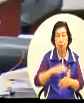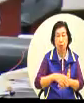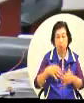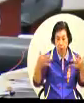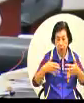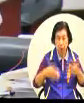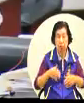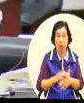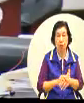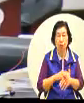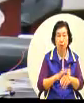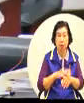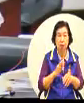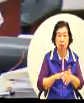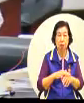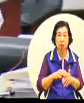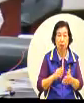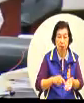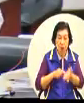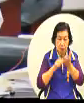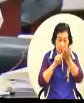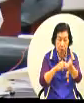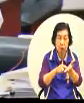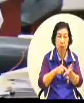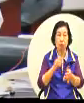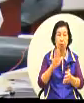情书呢也递给了马英九，